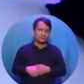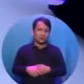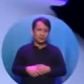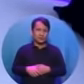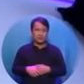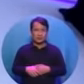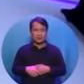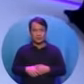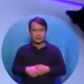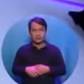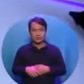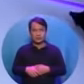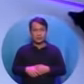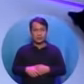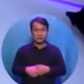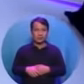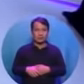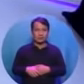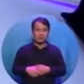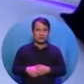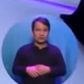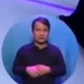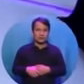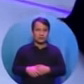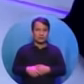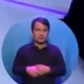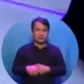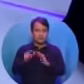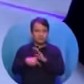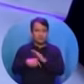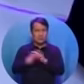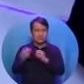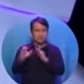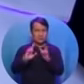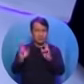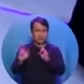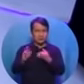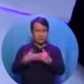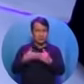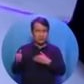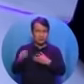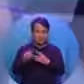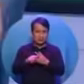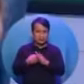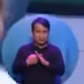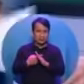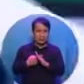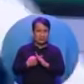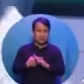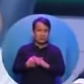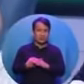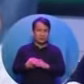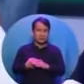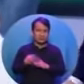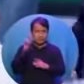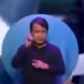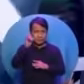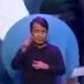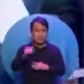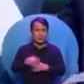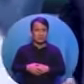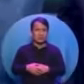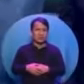random. Panday mo muna. Andar sila. And then, pindot ka lang. Okay, may napindot ka na. Yumi,